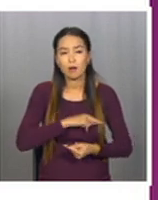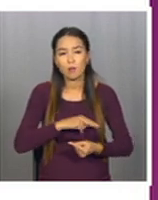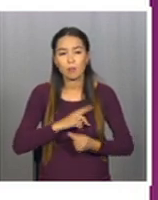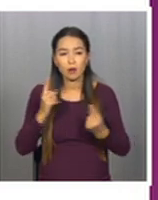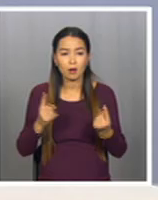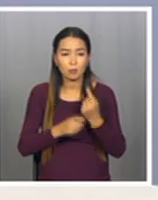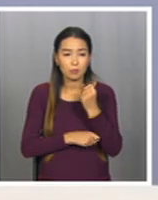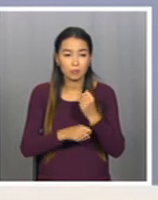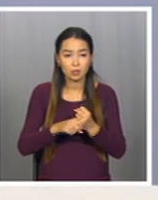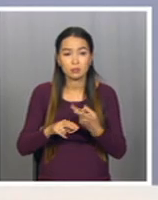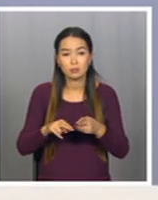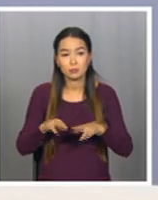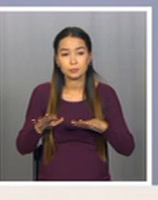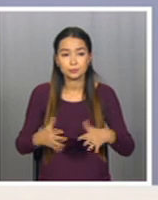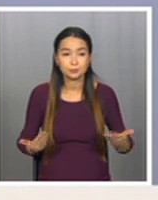тұрды.